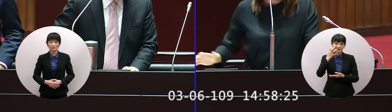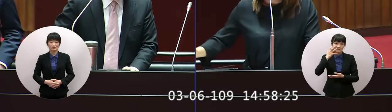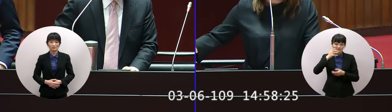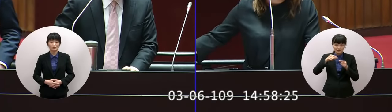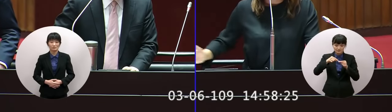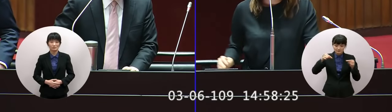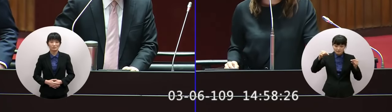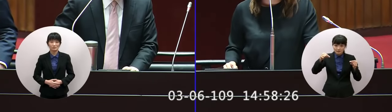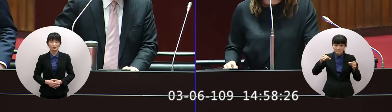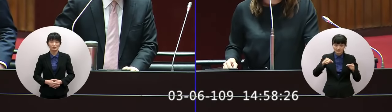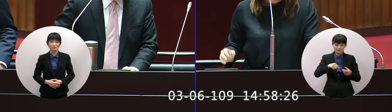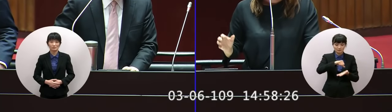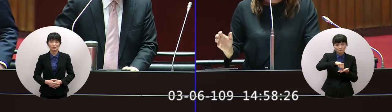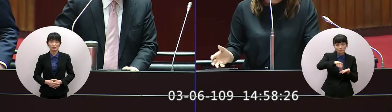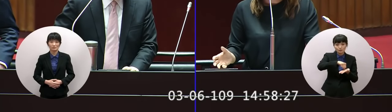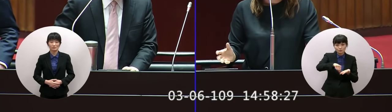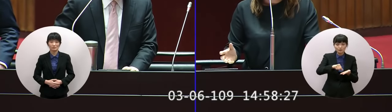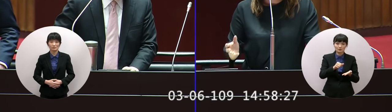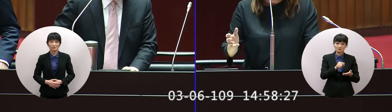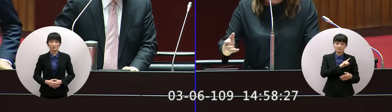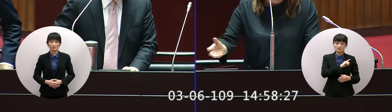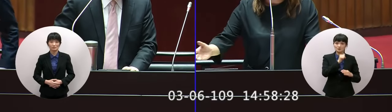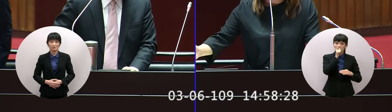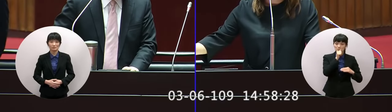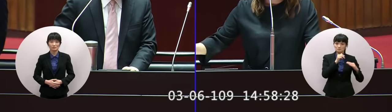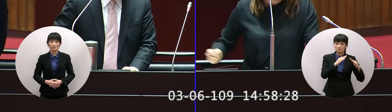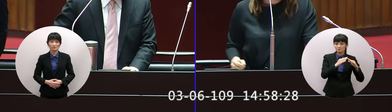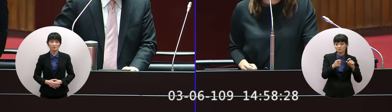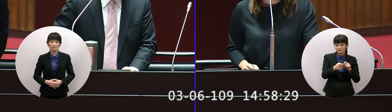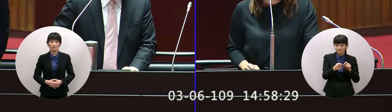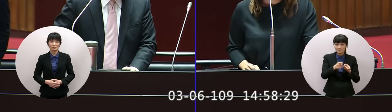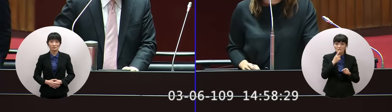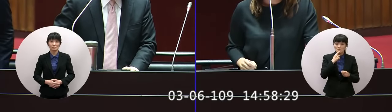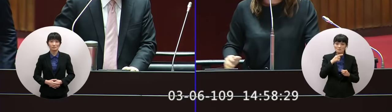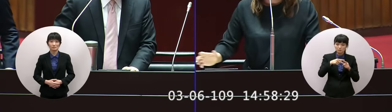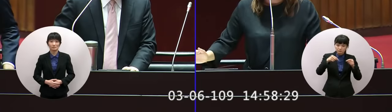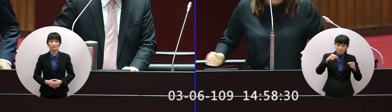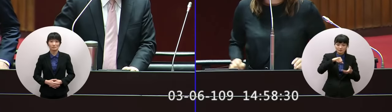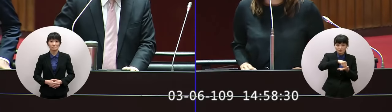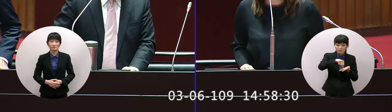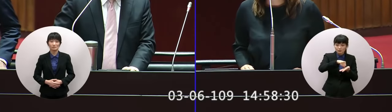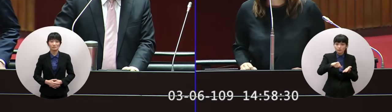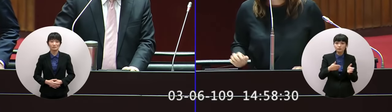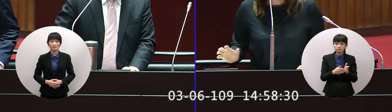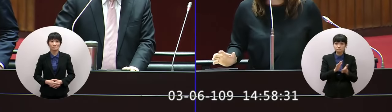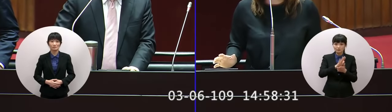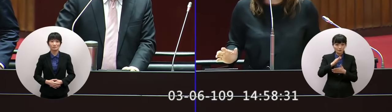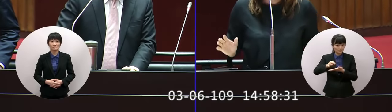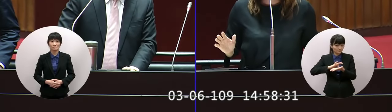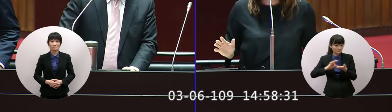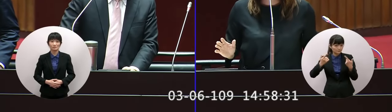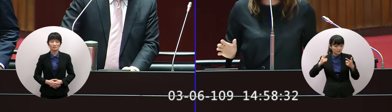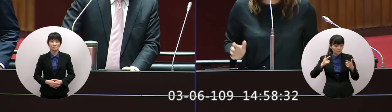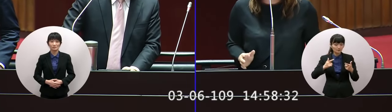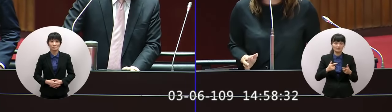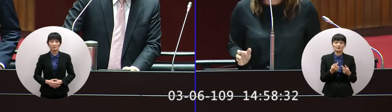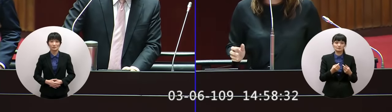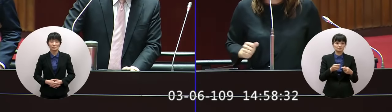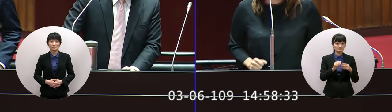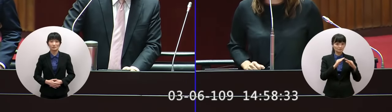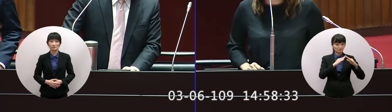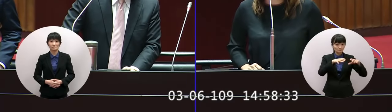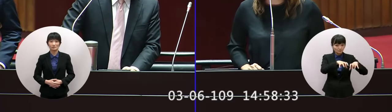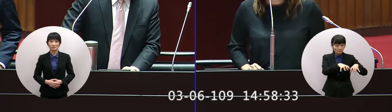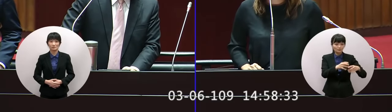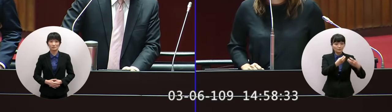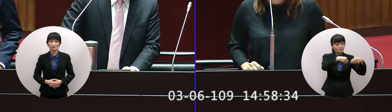整理，因为就在他的地旁边，他种完以后他也是拿去做林场啊，也是分送给大家，结果我们河川局